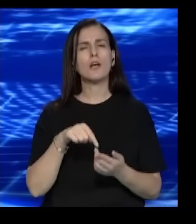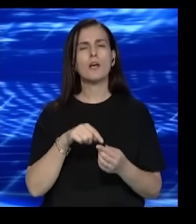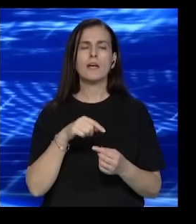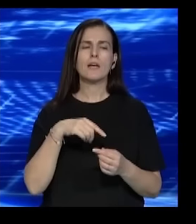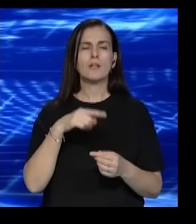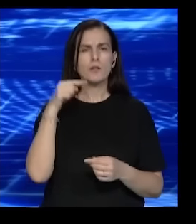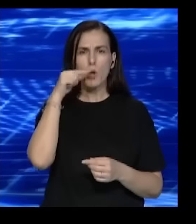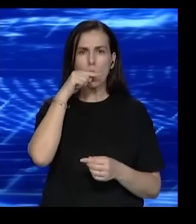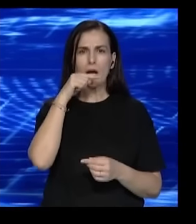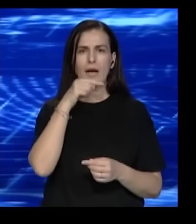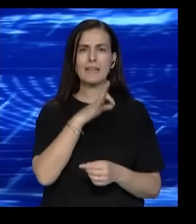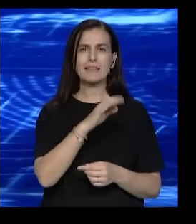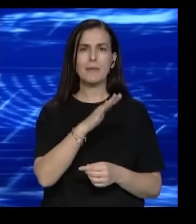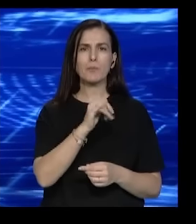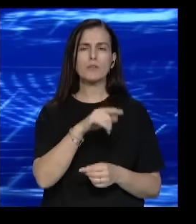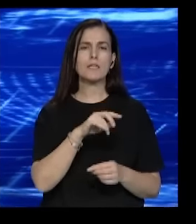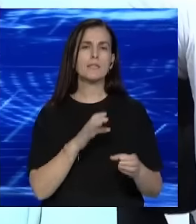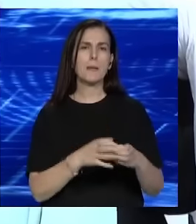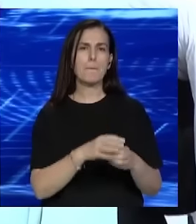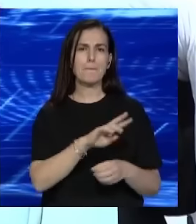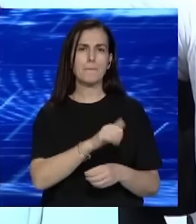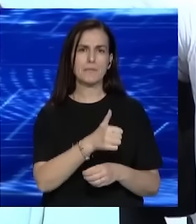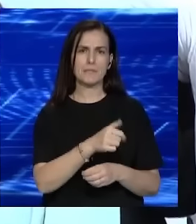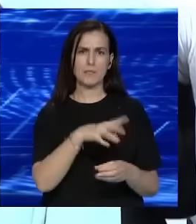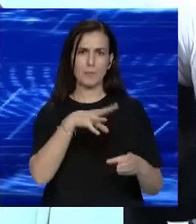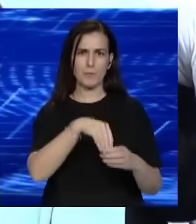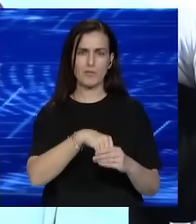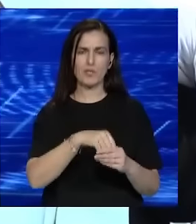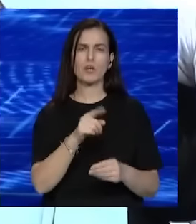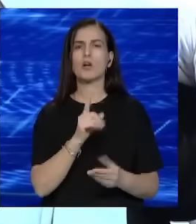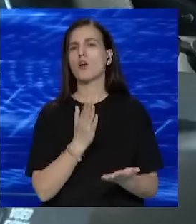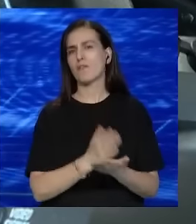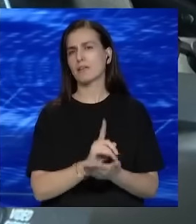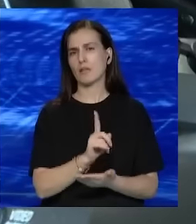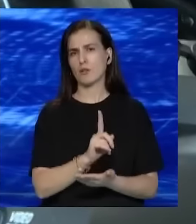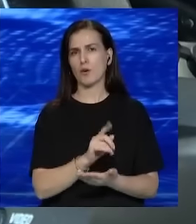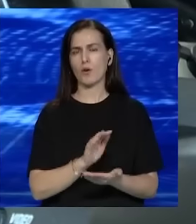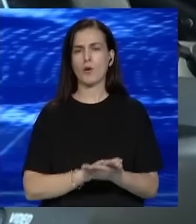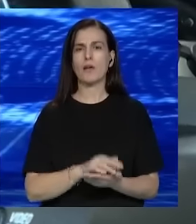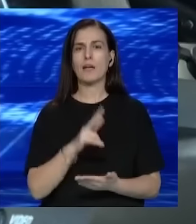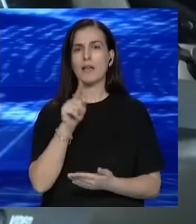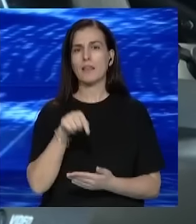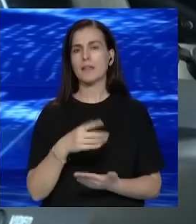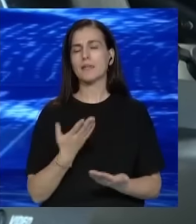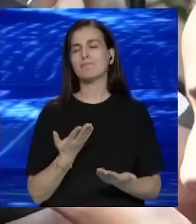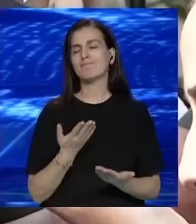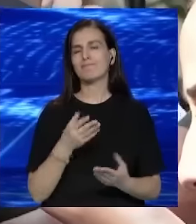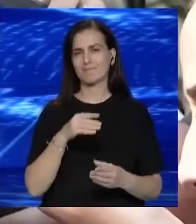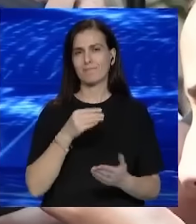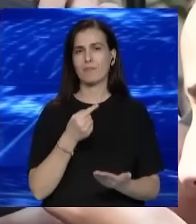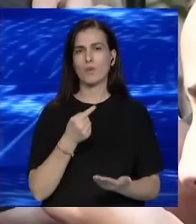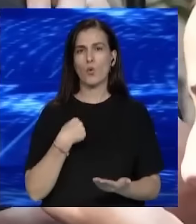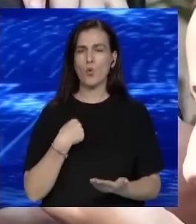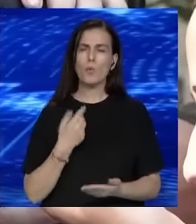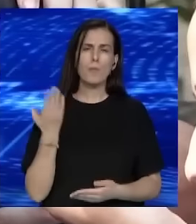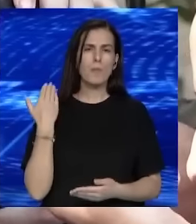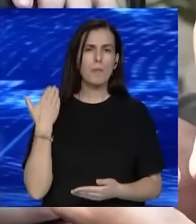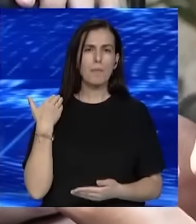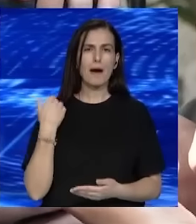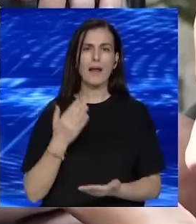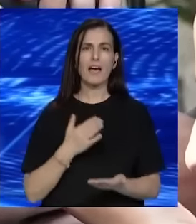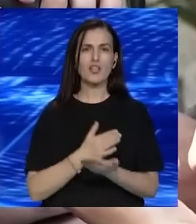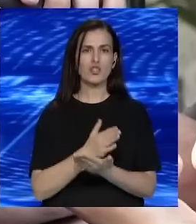Itali. Deputeti Saljani e konsideroi veten të dënuarin e parë politik pas 3 dekadash me prova të fabrikuara. Unë kam bërë një shërbim